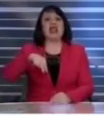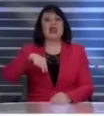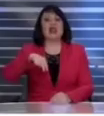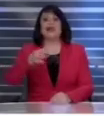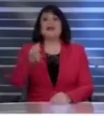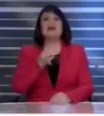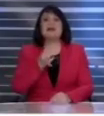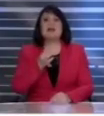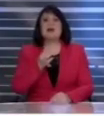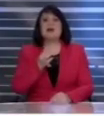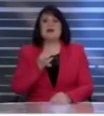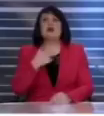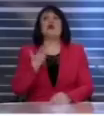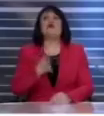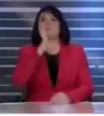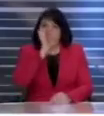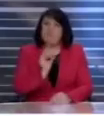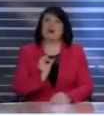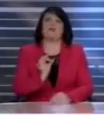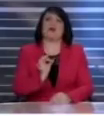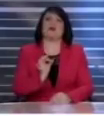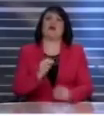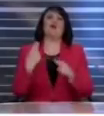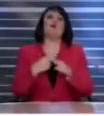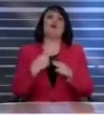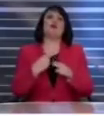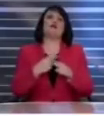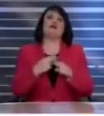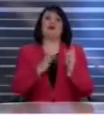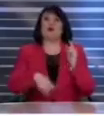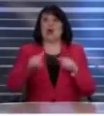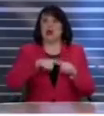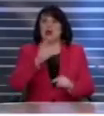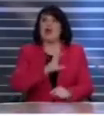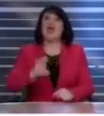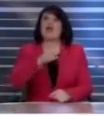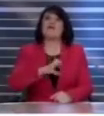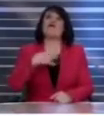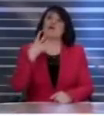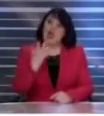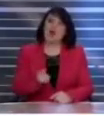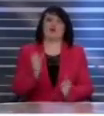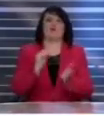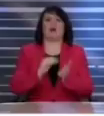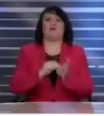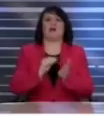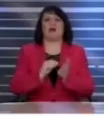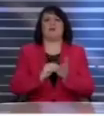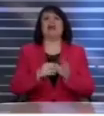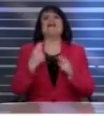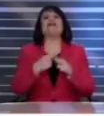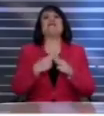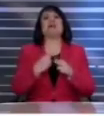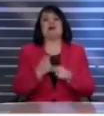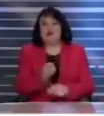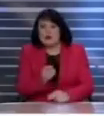πράγματα που έχουν ένα νόημα. Και βέβαια η Ελλάδα και η Ευρώπη έχουν και πάνε μαζί και έχουν νόημα. Πάνε μαζί το ένα